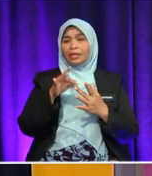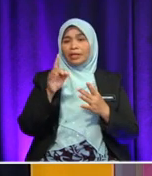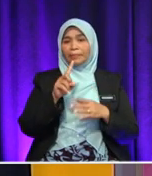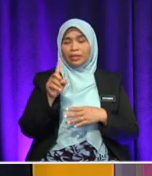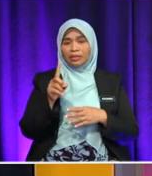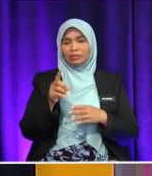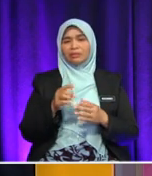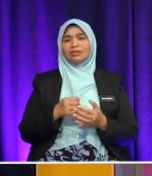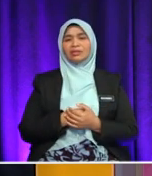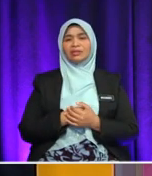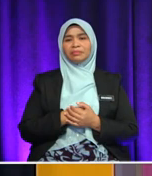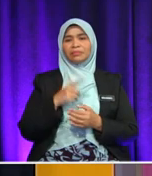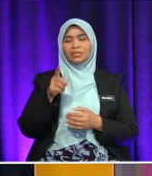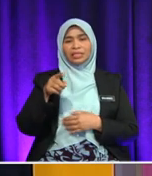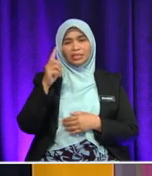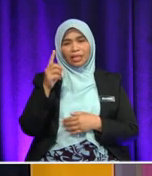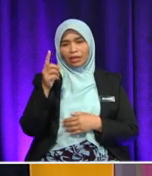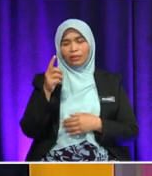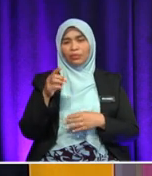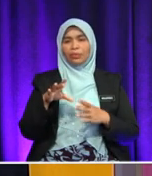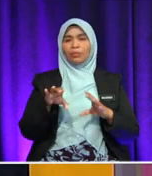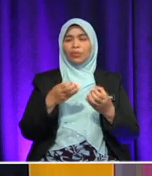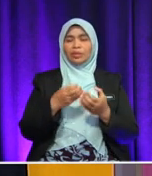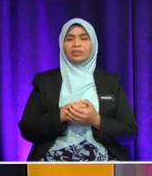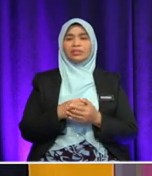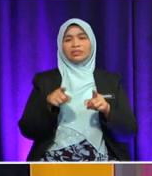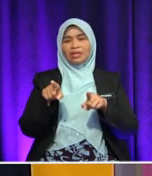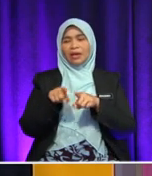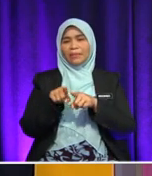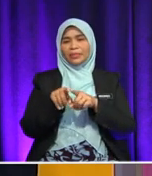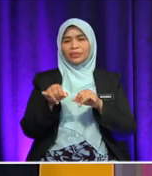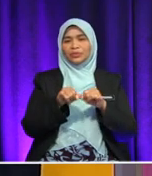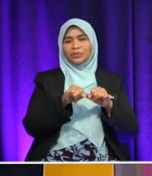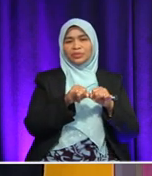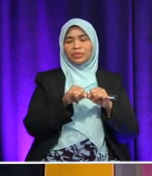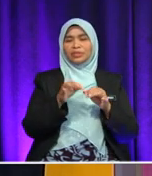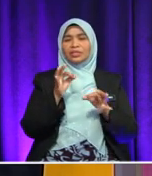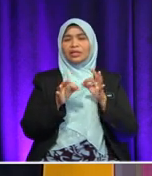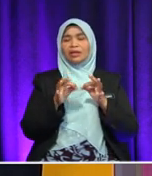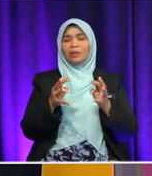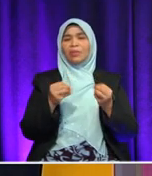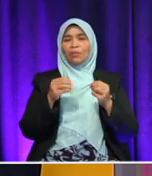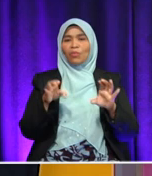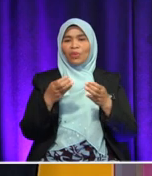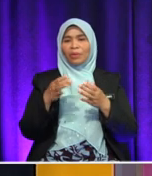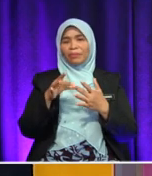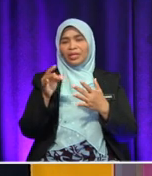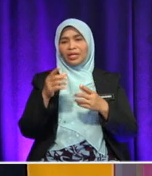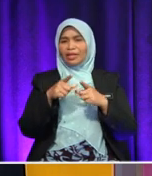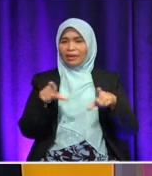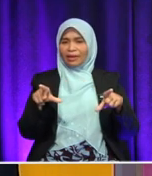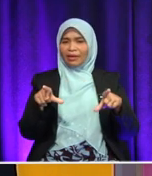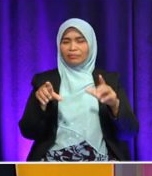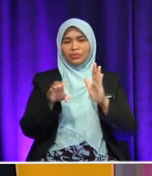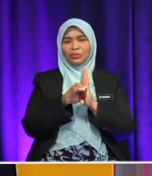ini ke yang tuh sama juga dalam pilihan-pilihan yang lain pilihan yang lain yang lain itu apa pilihan macam kita